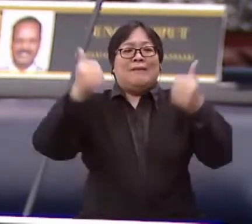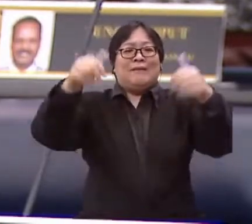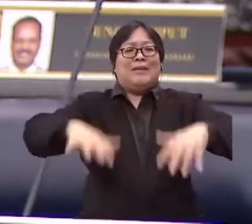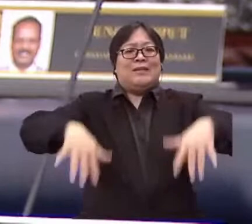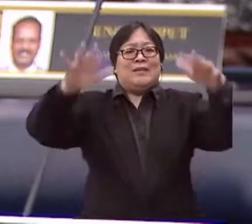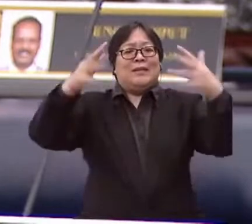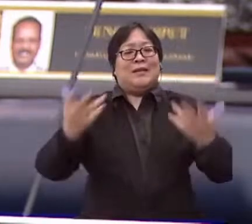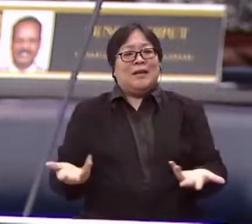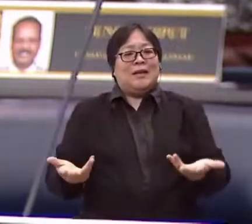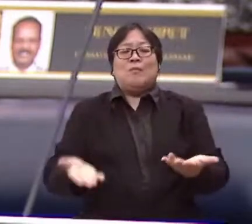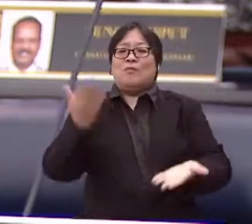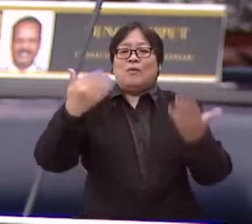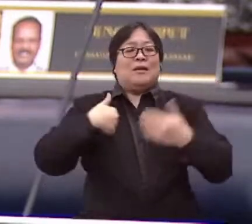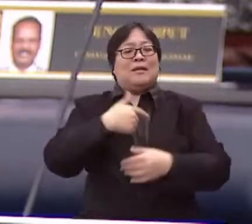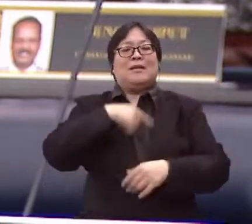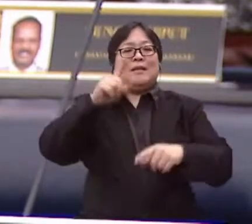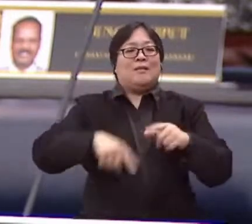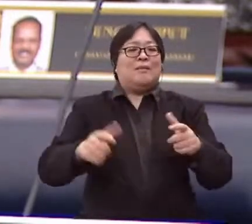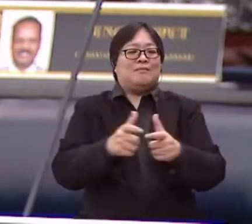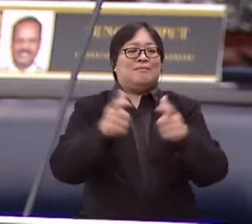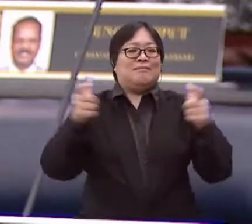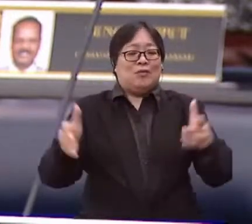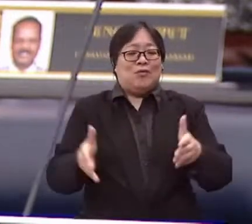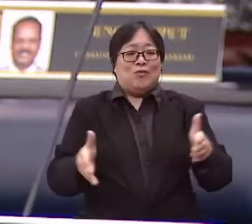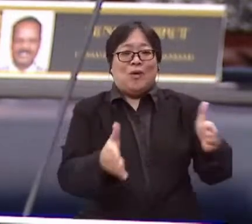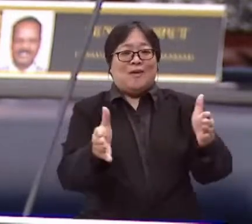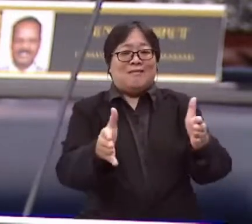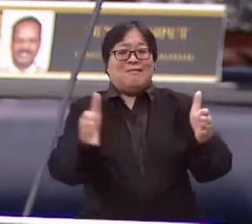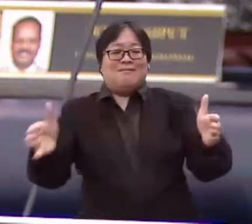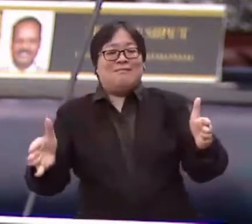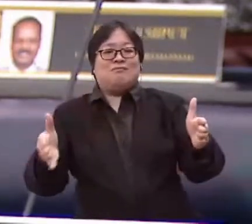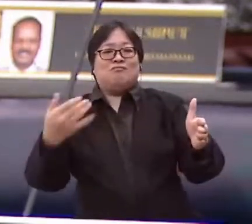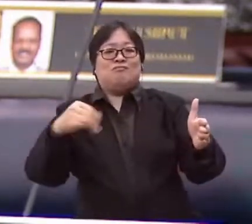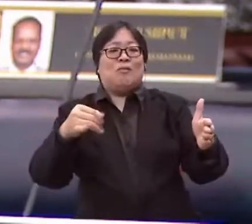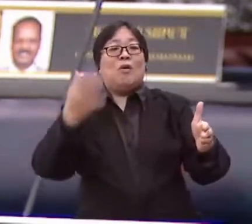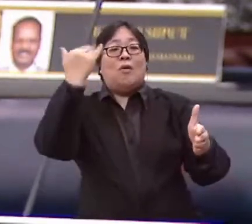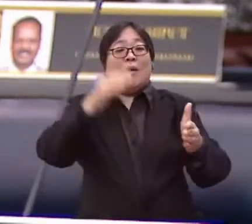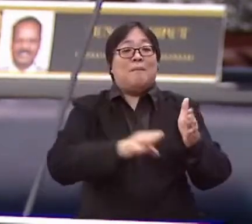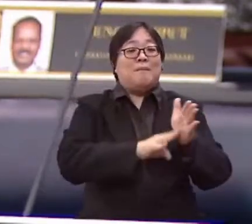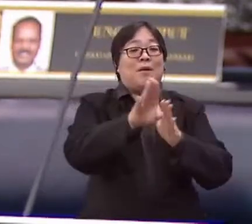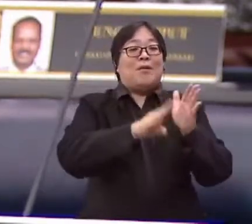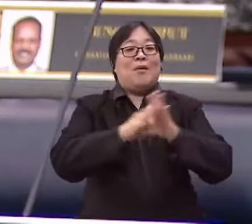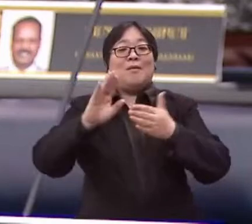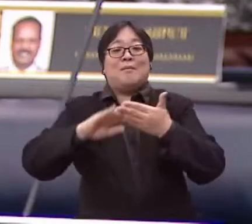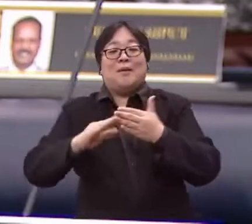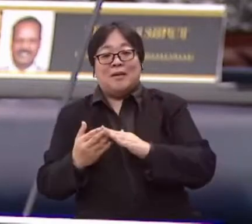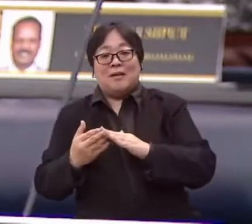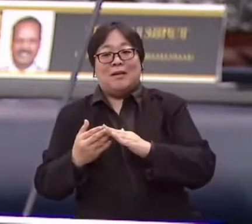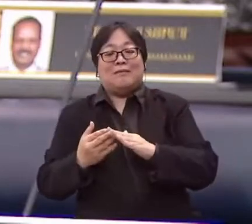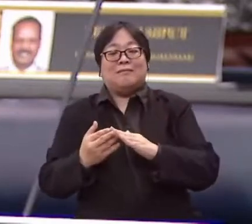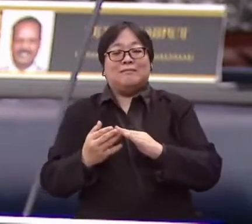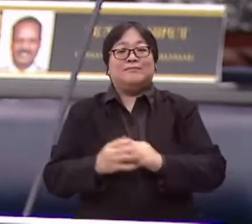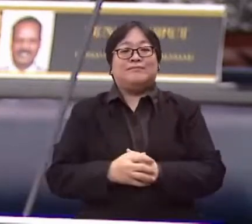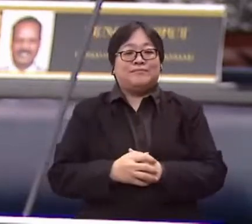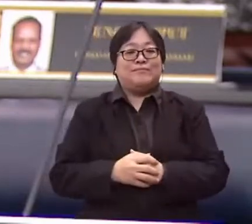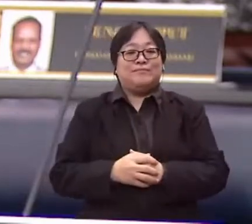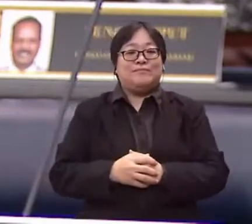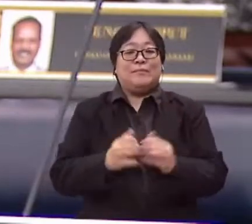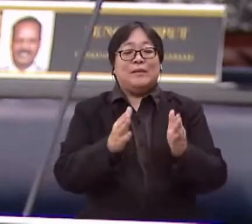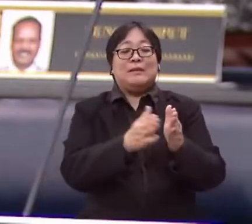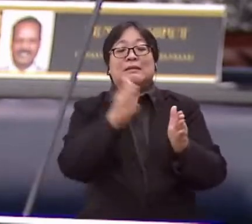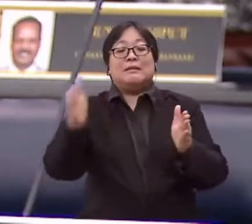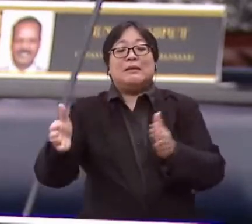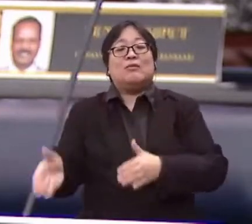kita mungkin tidak mampu membesarkan sungai karena pembangunan Panda pelaku sebelah